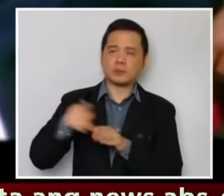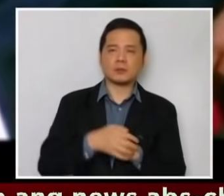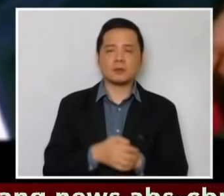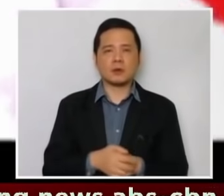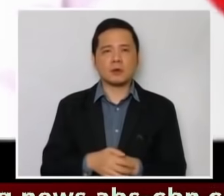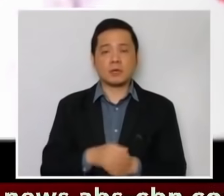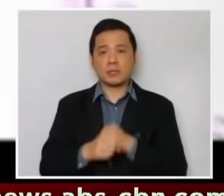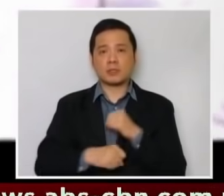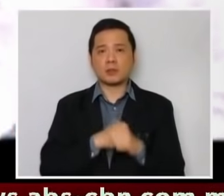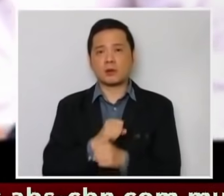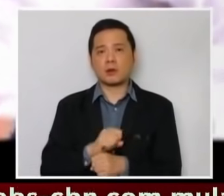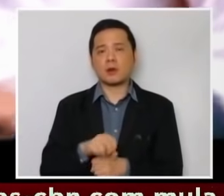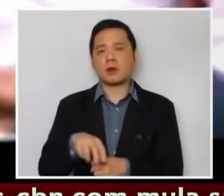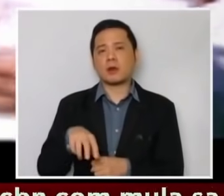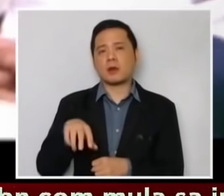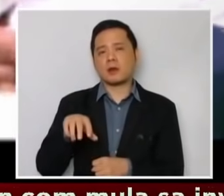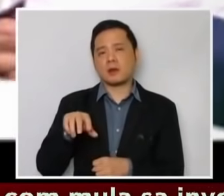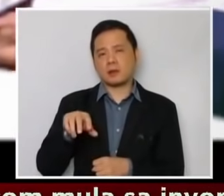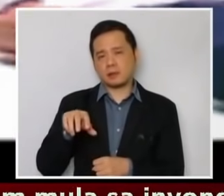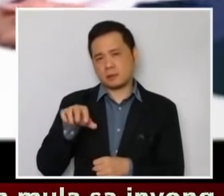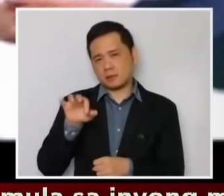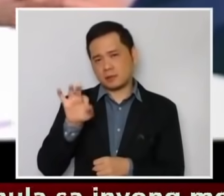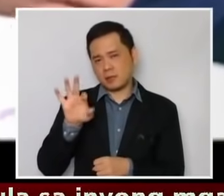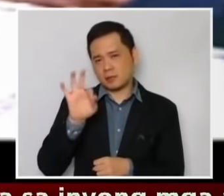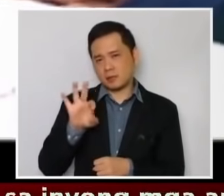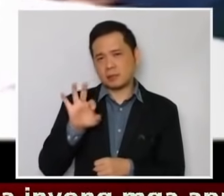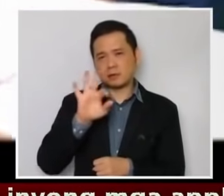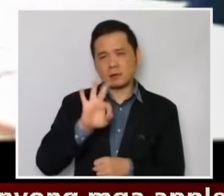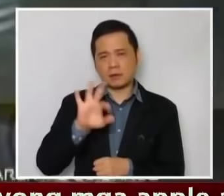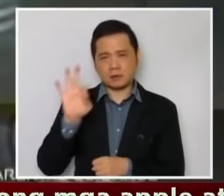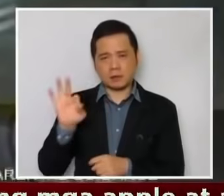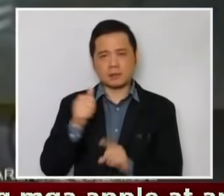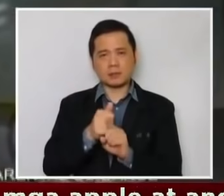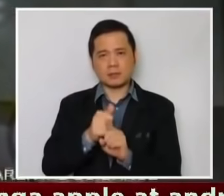1999 nang siya ay maging Vice President ng DZMM.